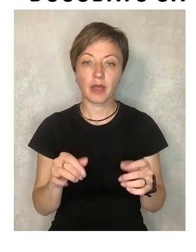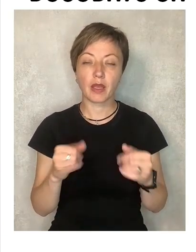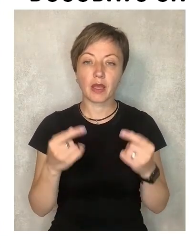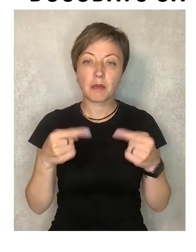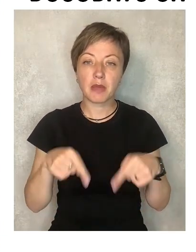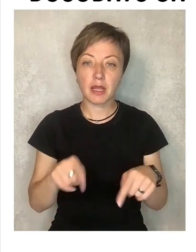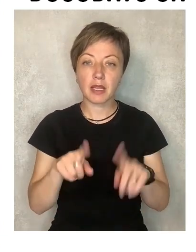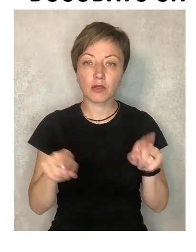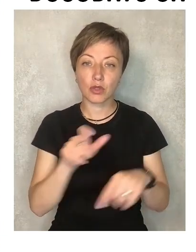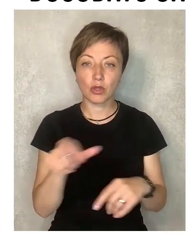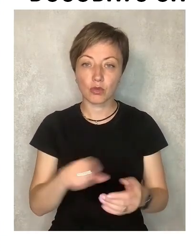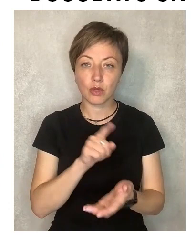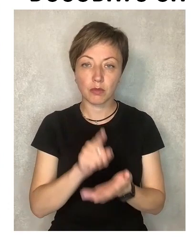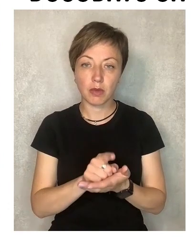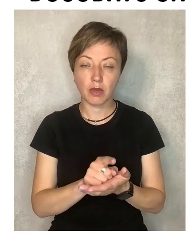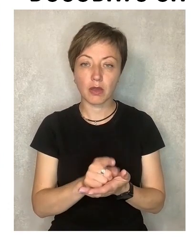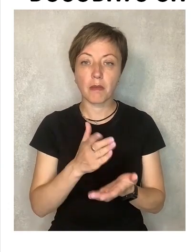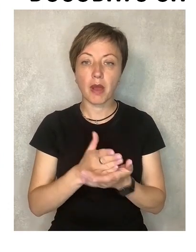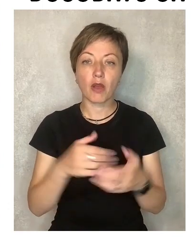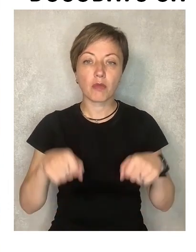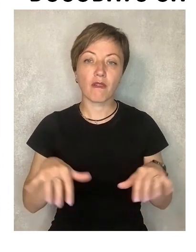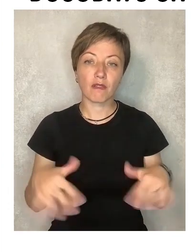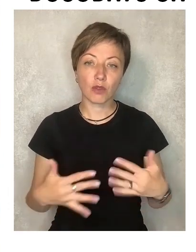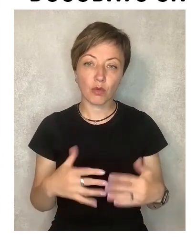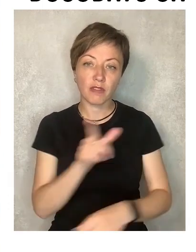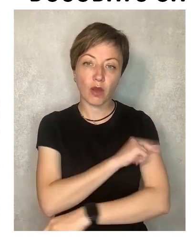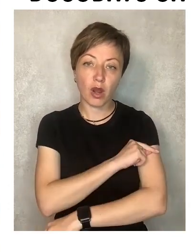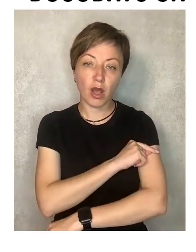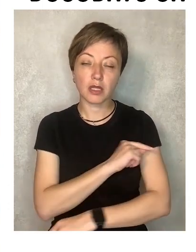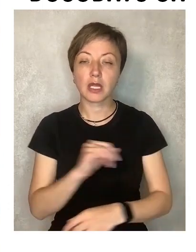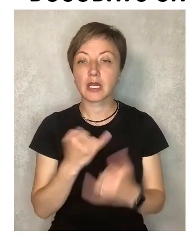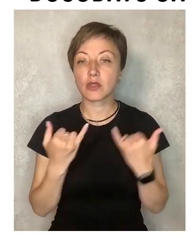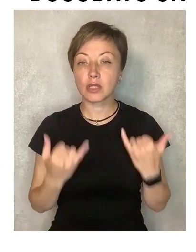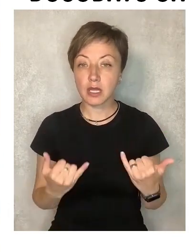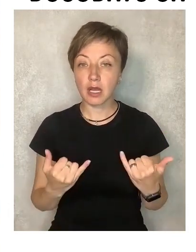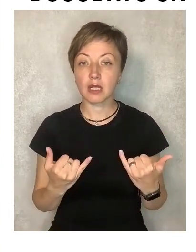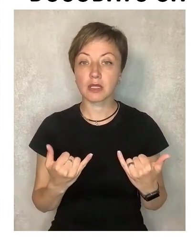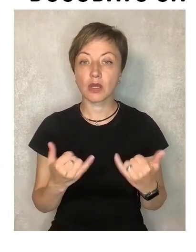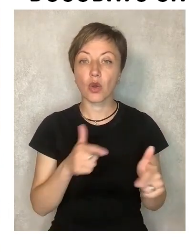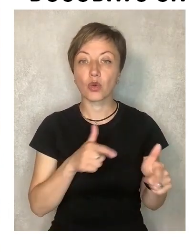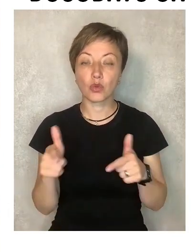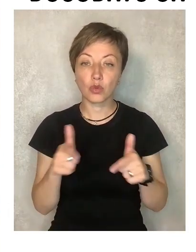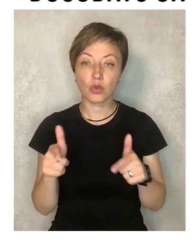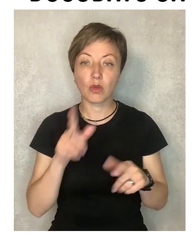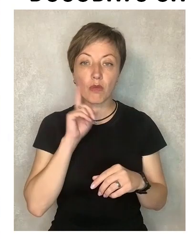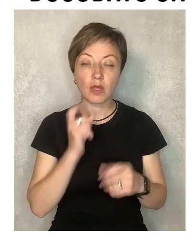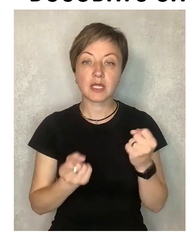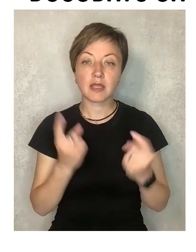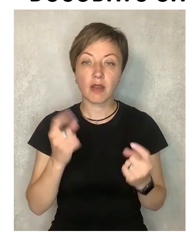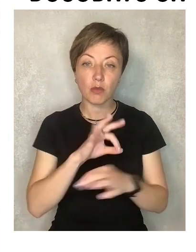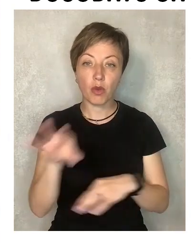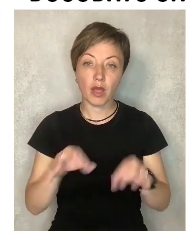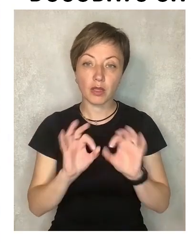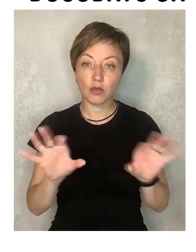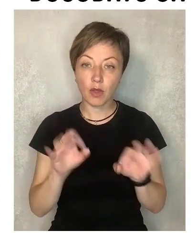люди мають право втомлюватись та вигорати, і те, що зараз готують молодь, і з'являються проекти, які розповідають молоді